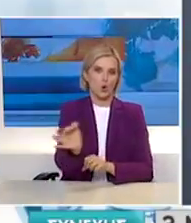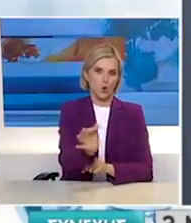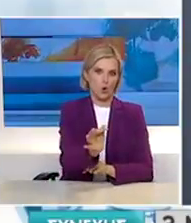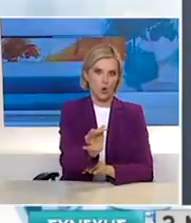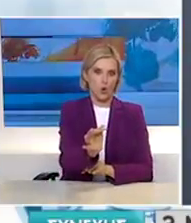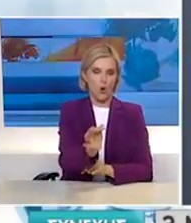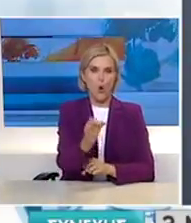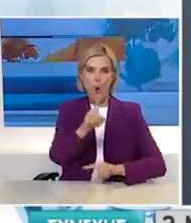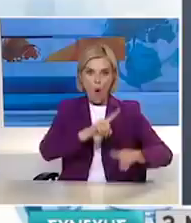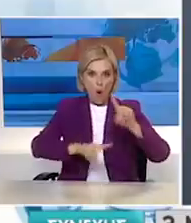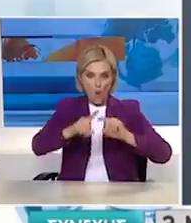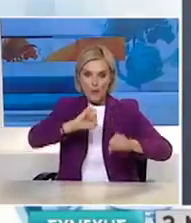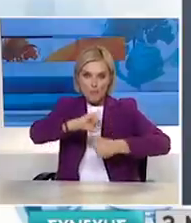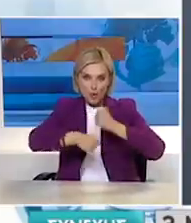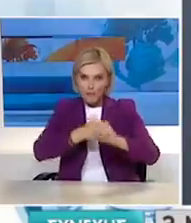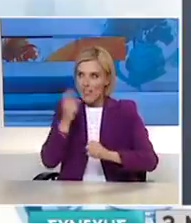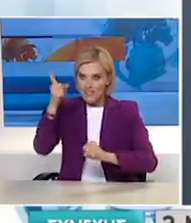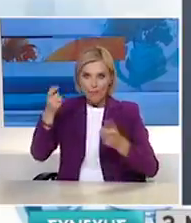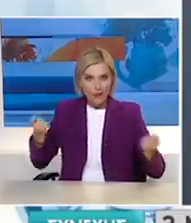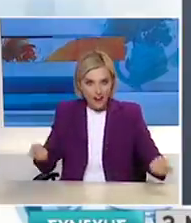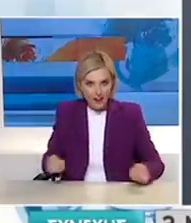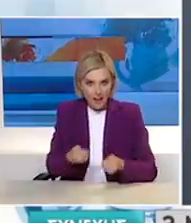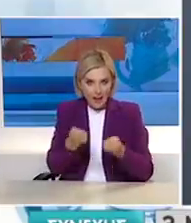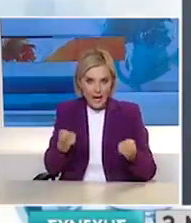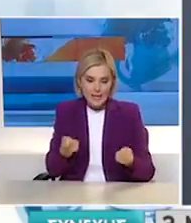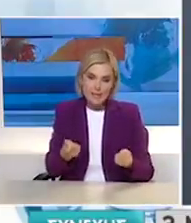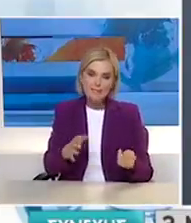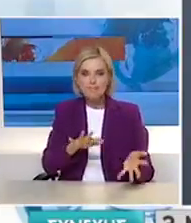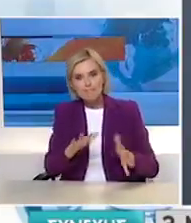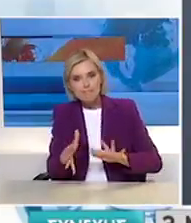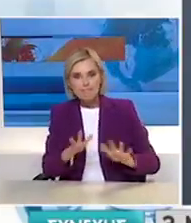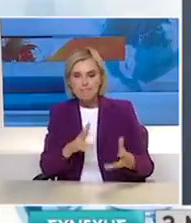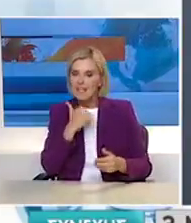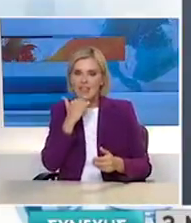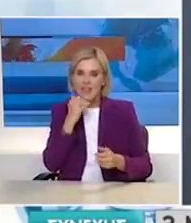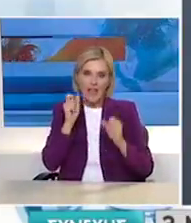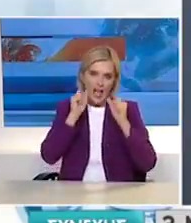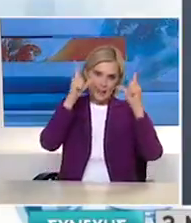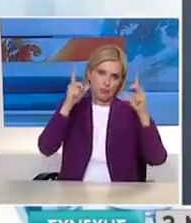να τα εφαρμόσουν, υπήρξε και συμμετοχή η οποία δεν ήταν τόσο εντυπωσιακή.